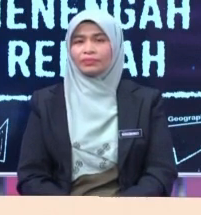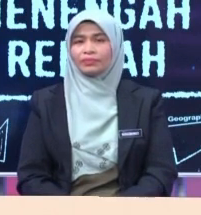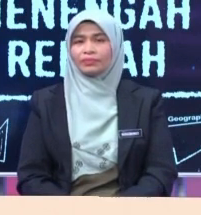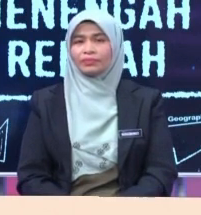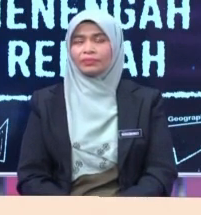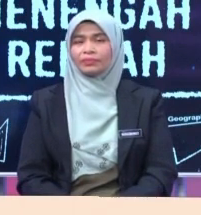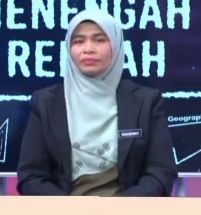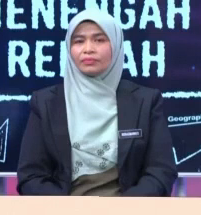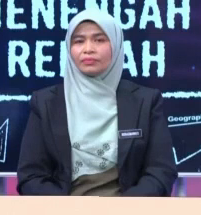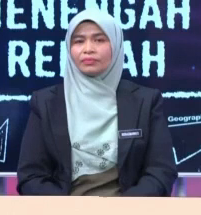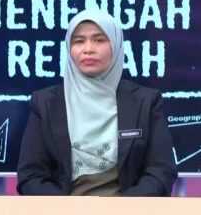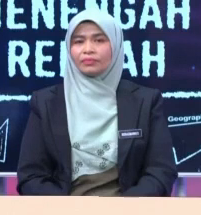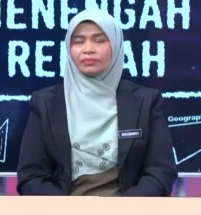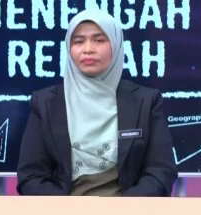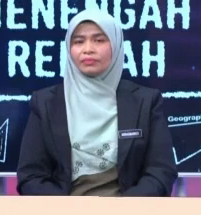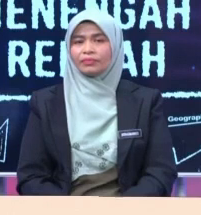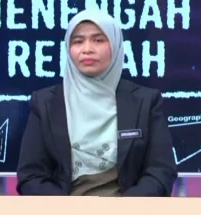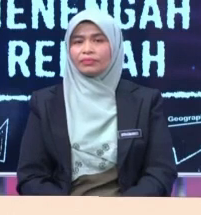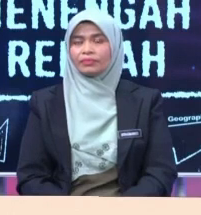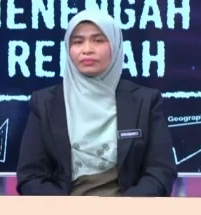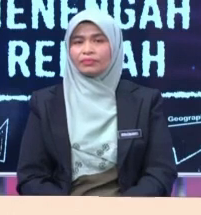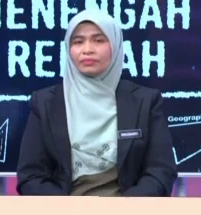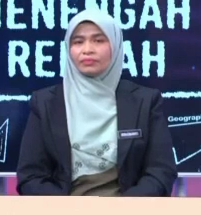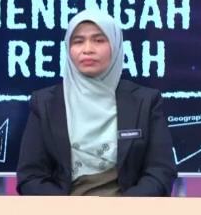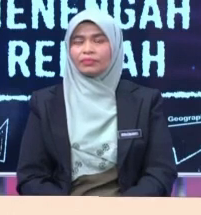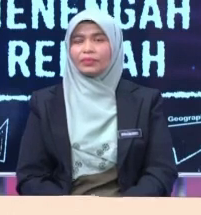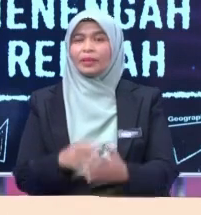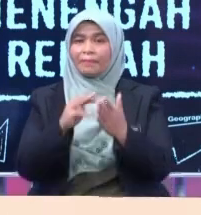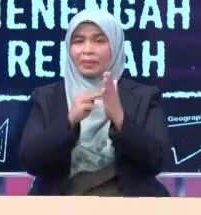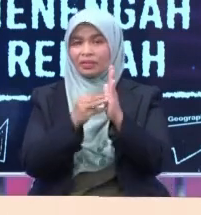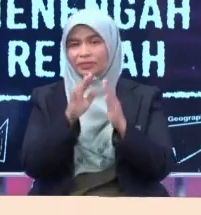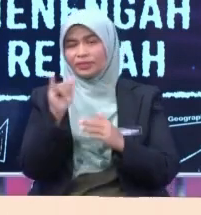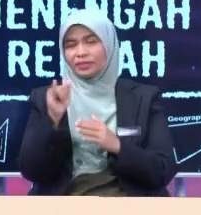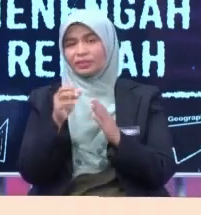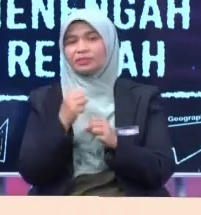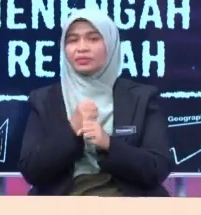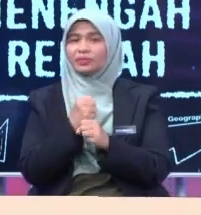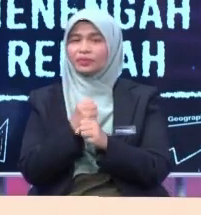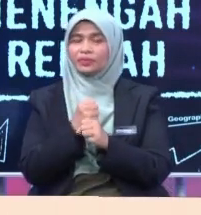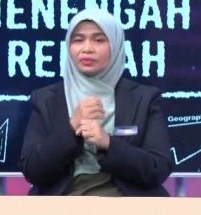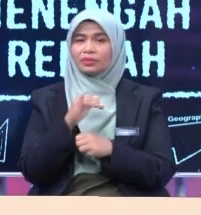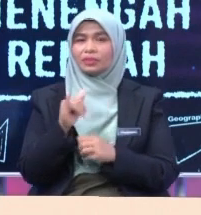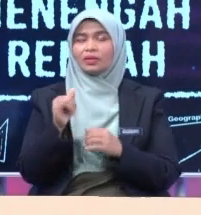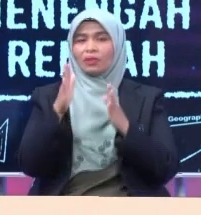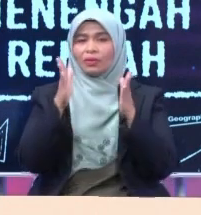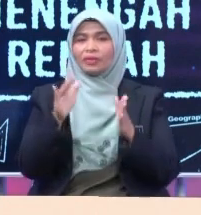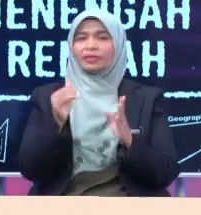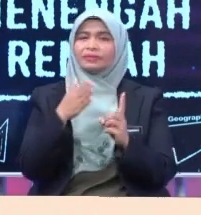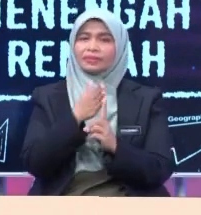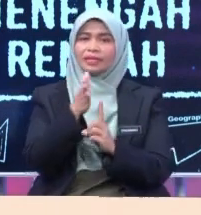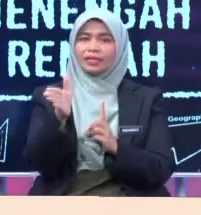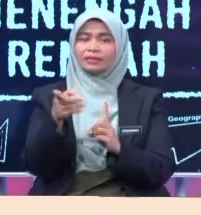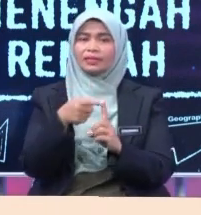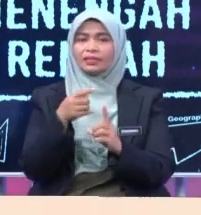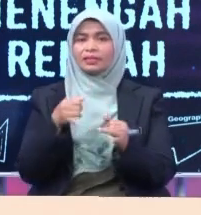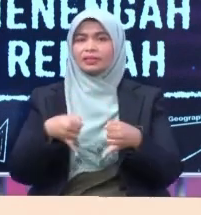nasu yaumal hisab. Sadaqallahul azim. Okay, maksudnya sesungguhnya orang yang sesat daripada